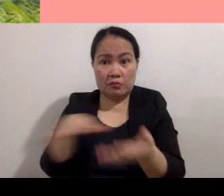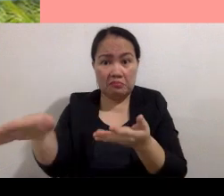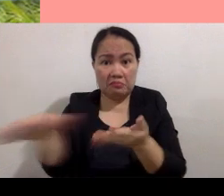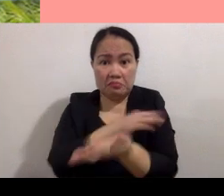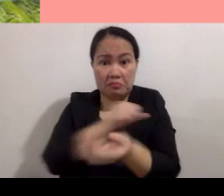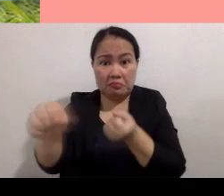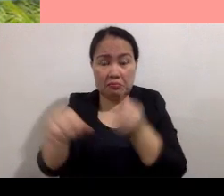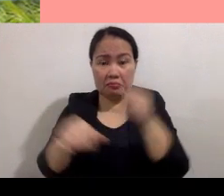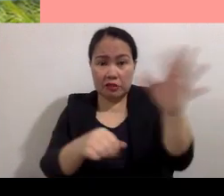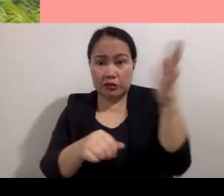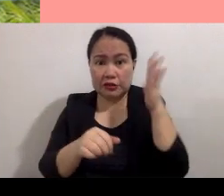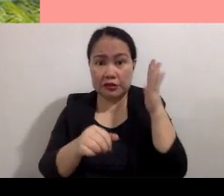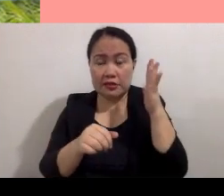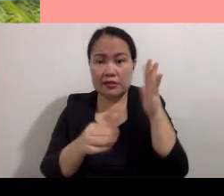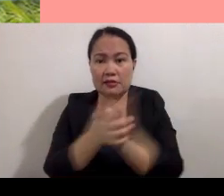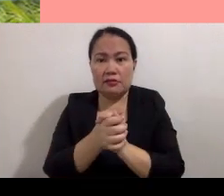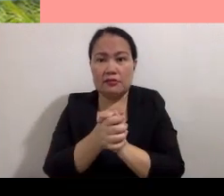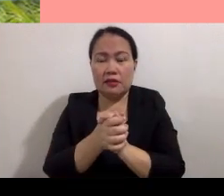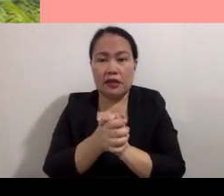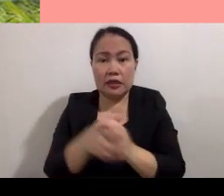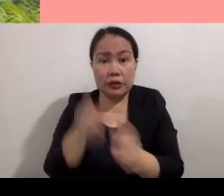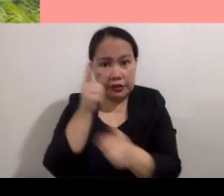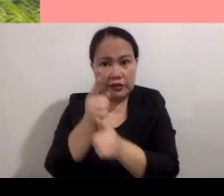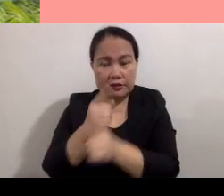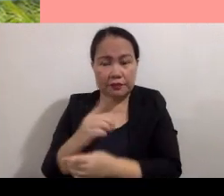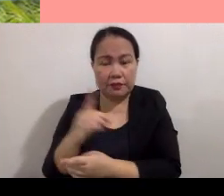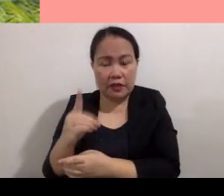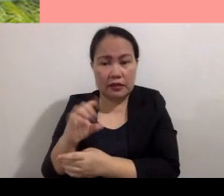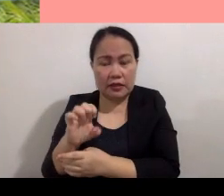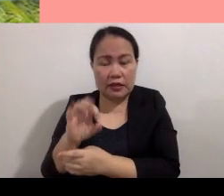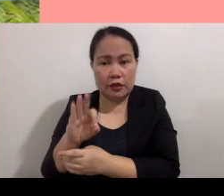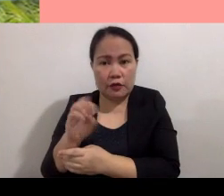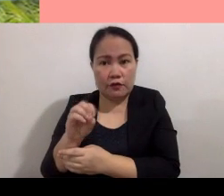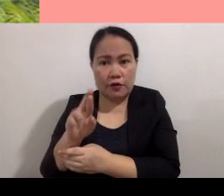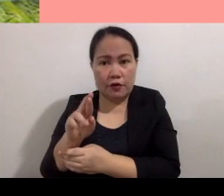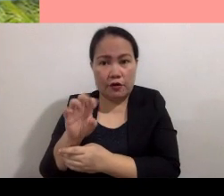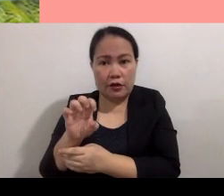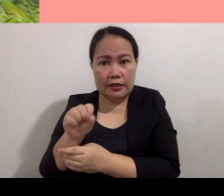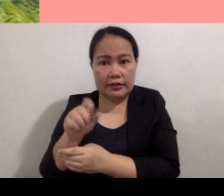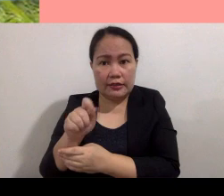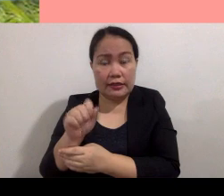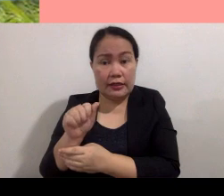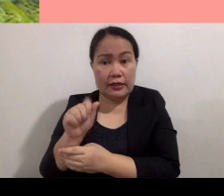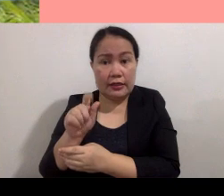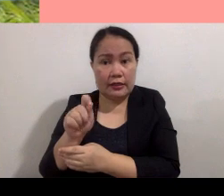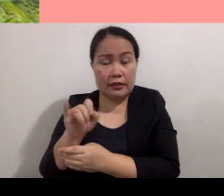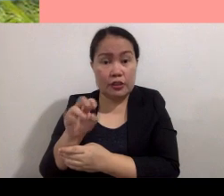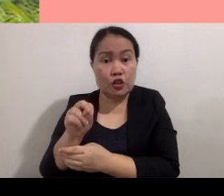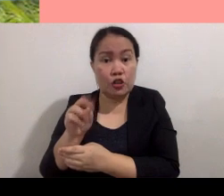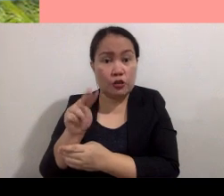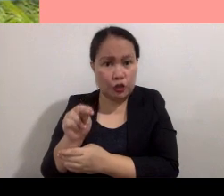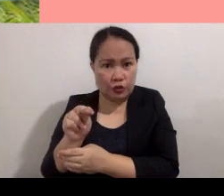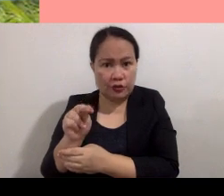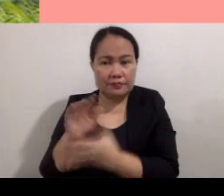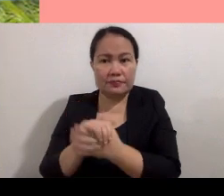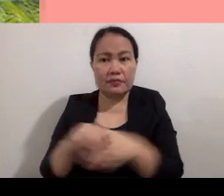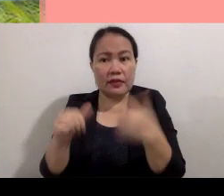mga punong kahoy sa mga gubat. Correct. Deforestation.